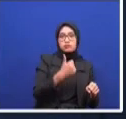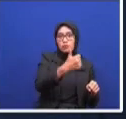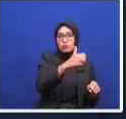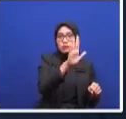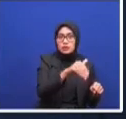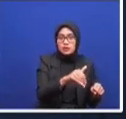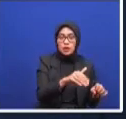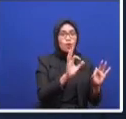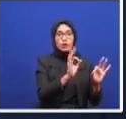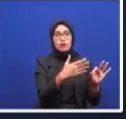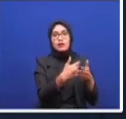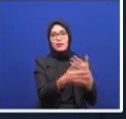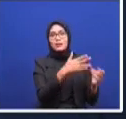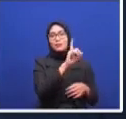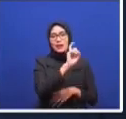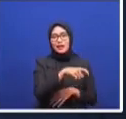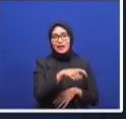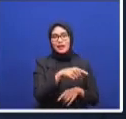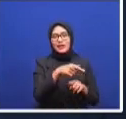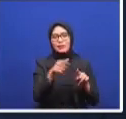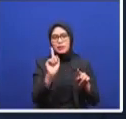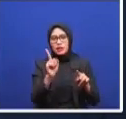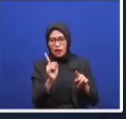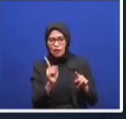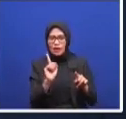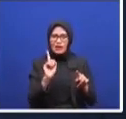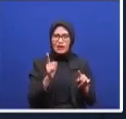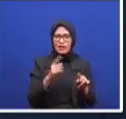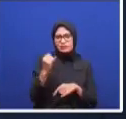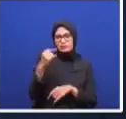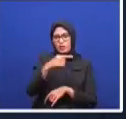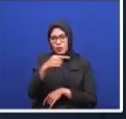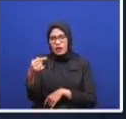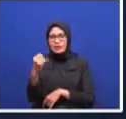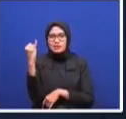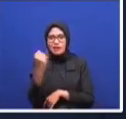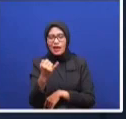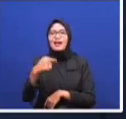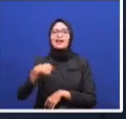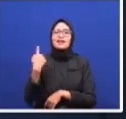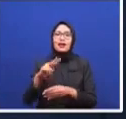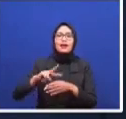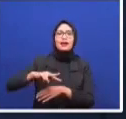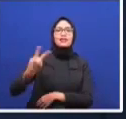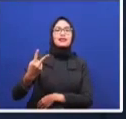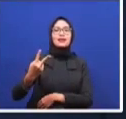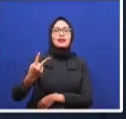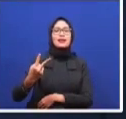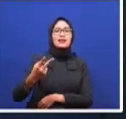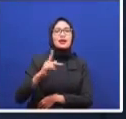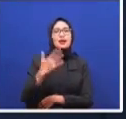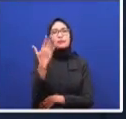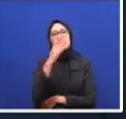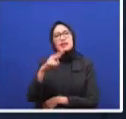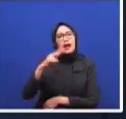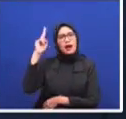mengganti yang baru yang lebih bagus lagi. Nah, itu dalil. Kalau bahasa Arabnya begini,